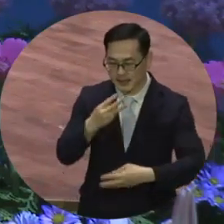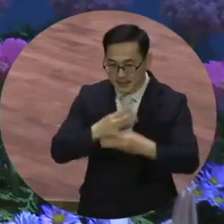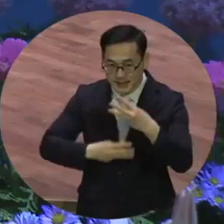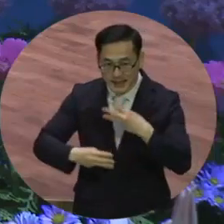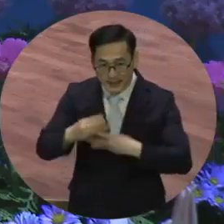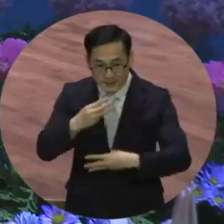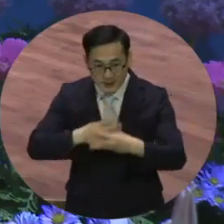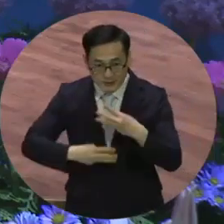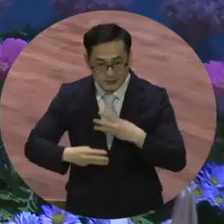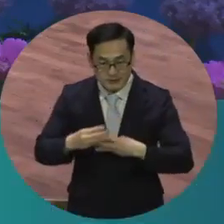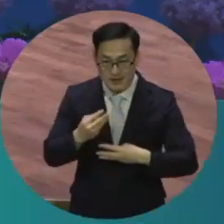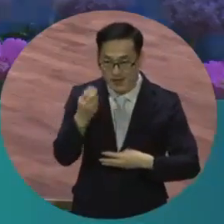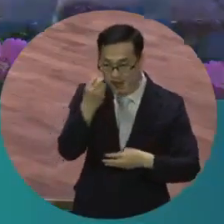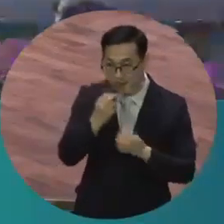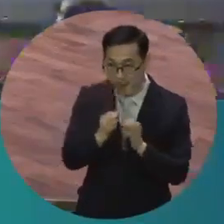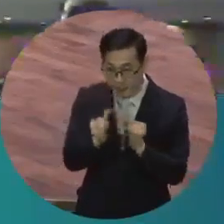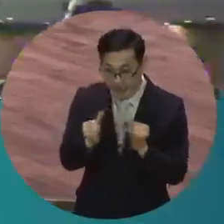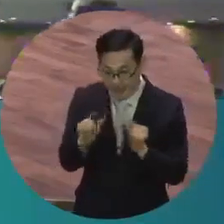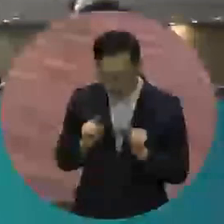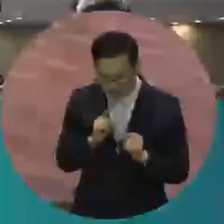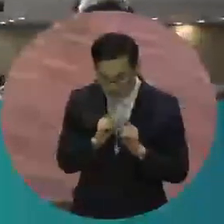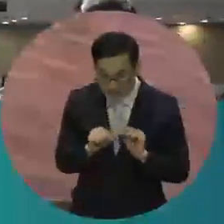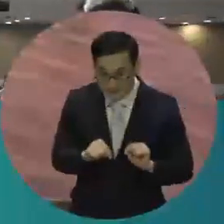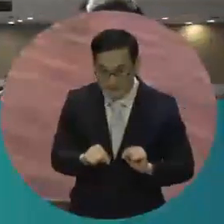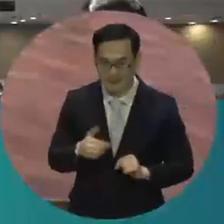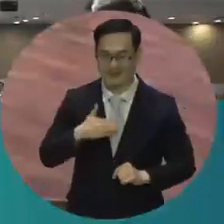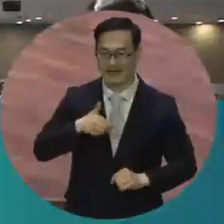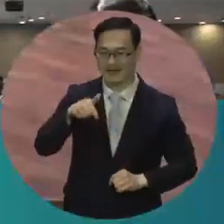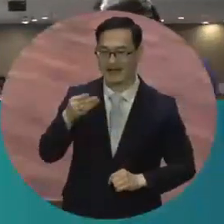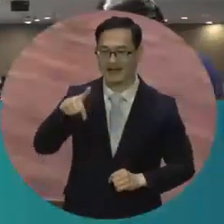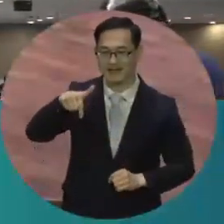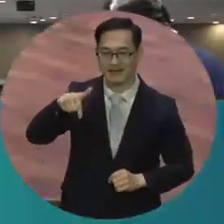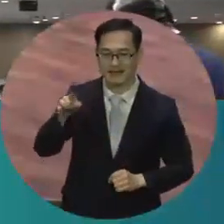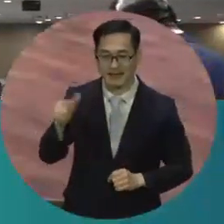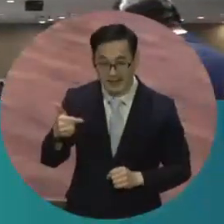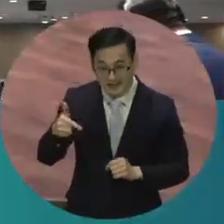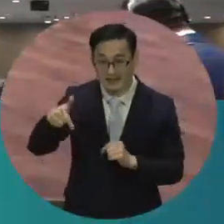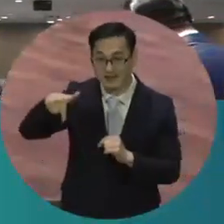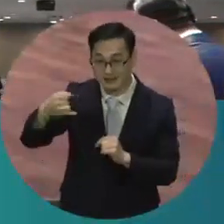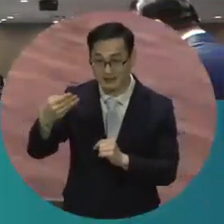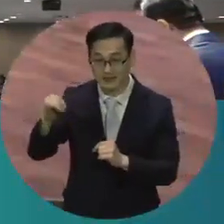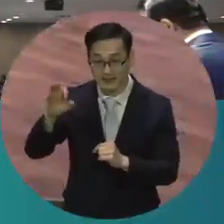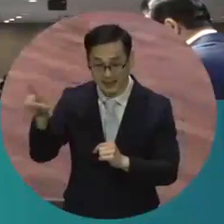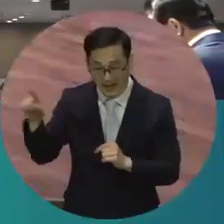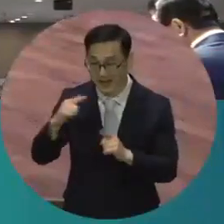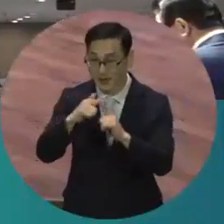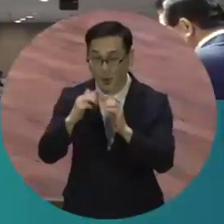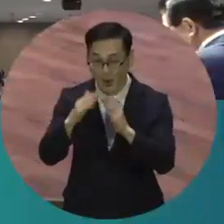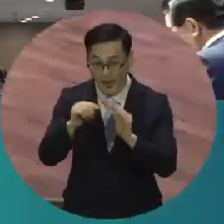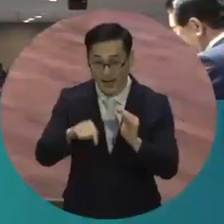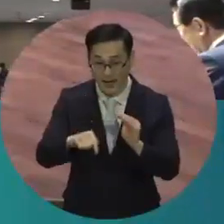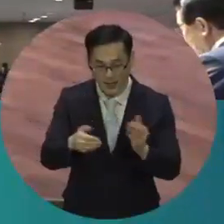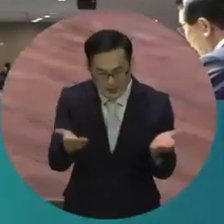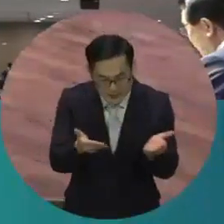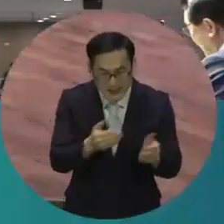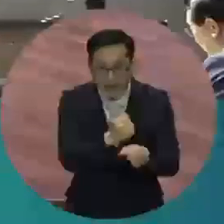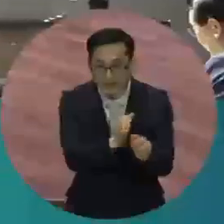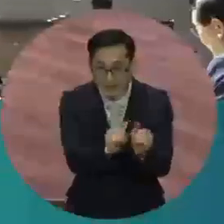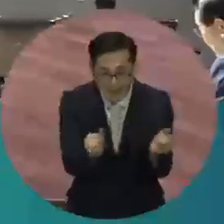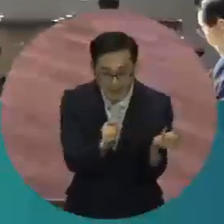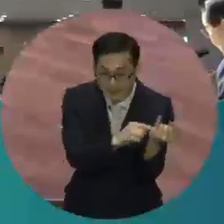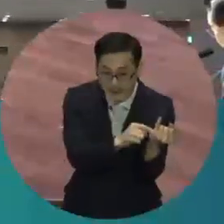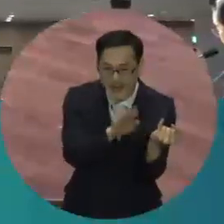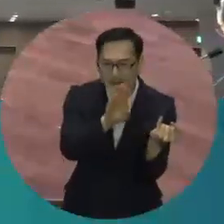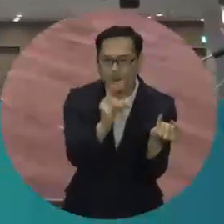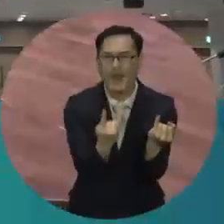보호자입니다. 1절로 2절 봅니다. 내가 갱그레아 교회의 일꾼으로 있는 우리 자매 베베를 너희에게